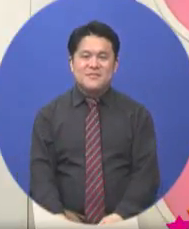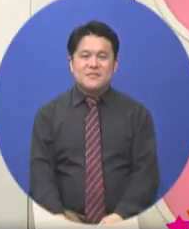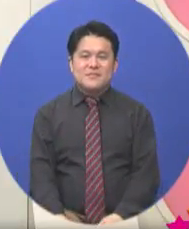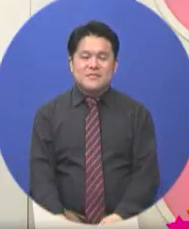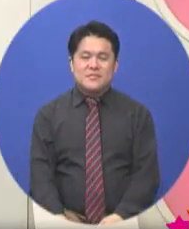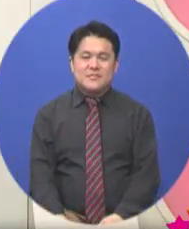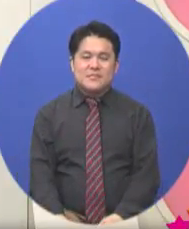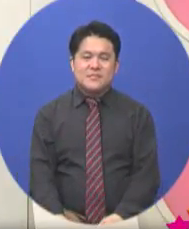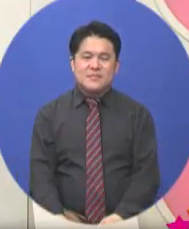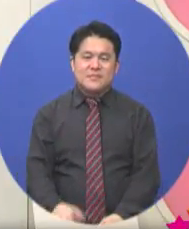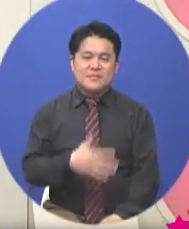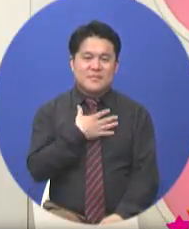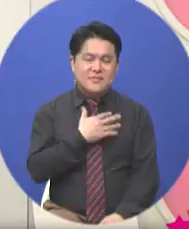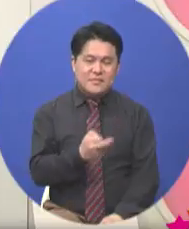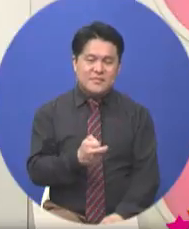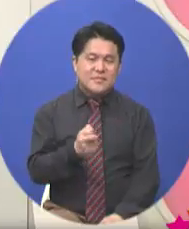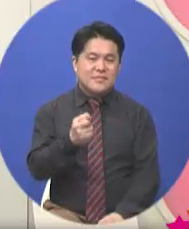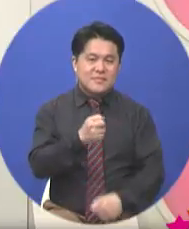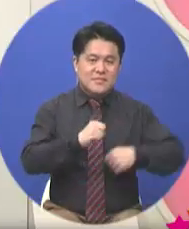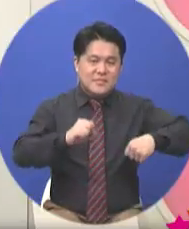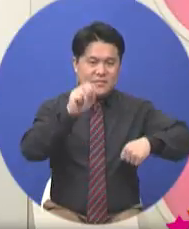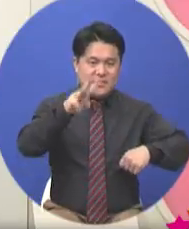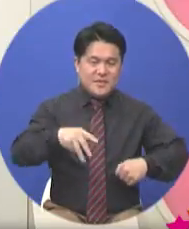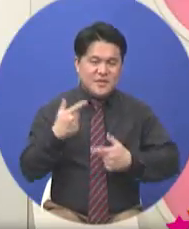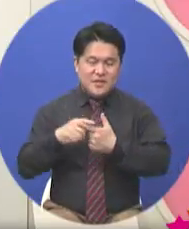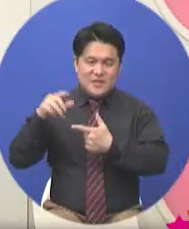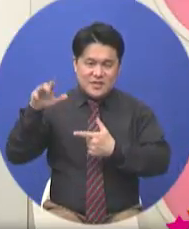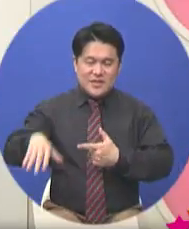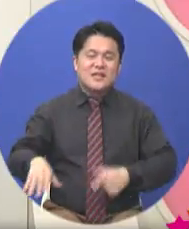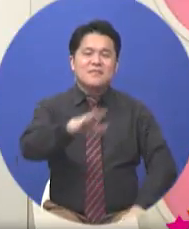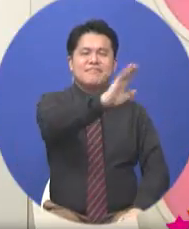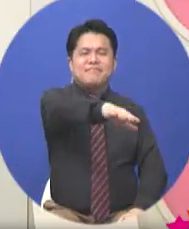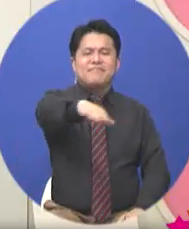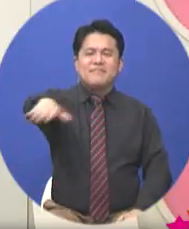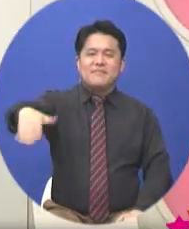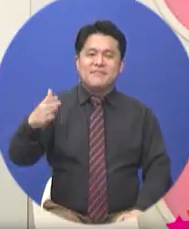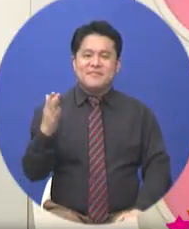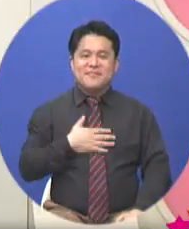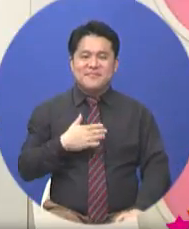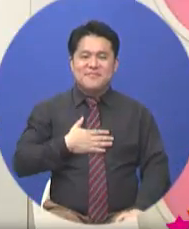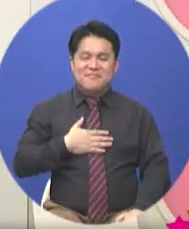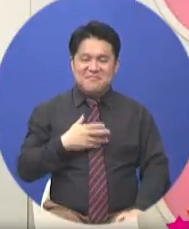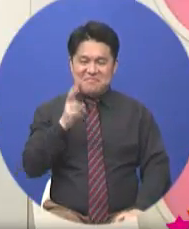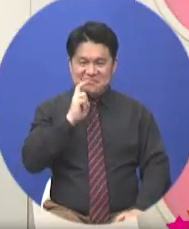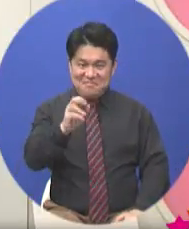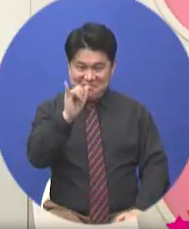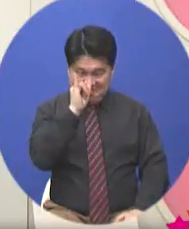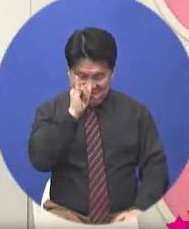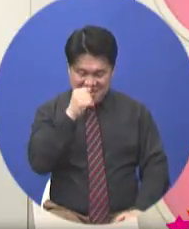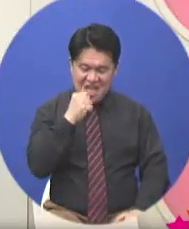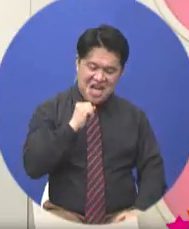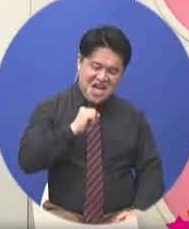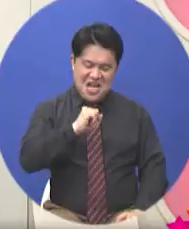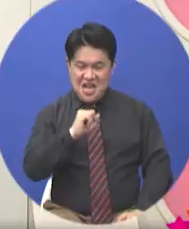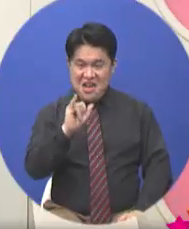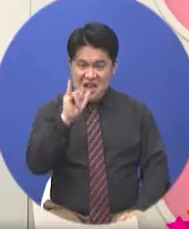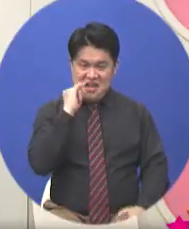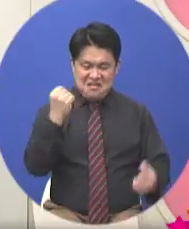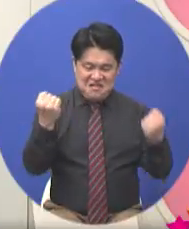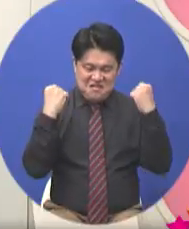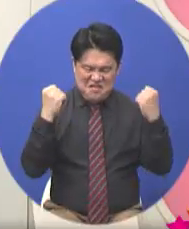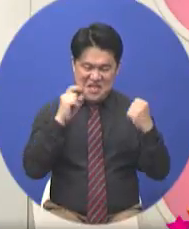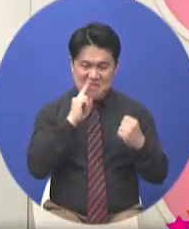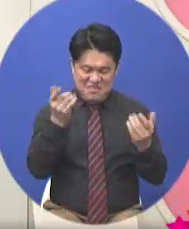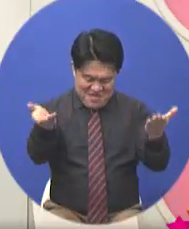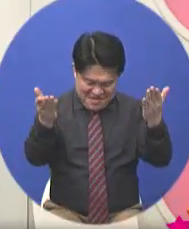그러면 안산, 그렇습니다. 광주, 부산 쪽을 향해서 얘들아, 오늘 아버지가 이렇게 노래를 남자의 눈물 부른다. 건강하거나